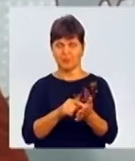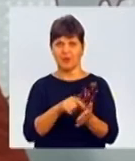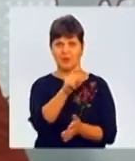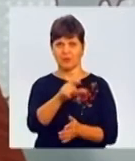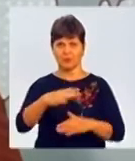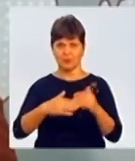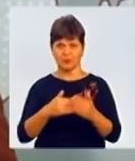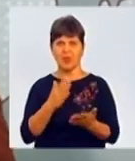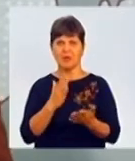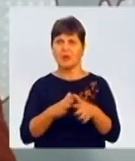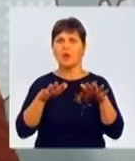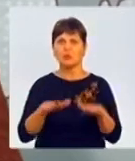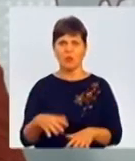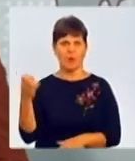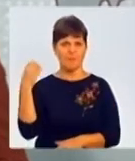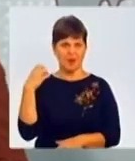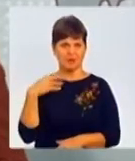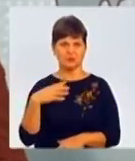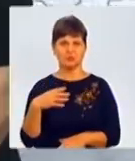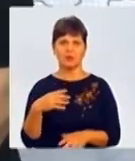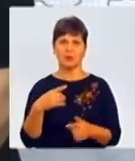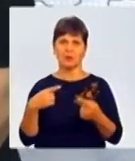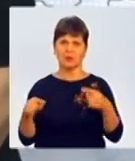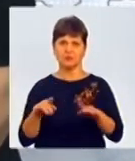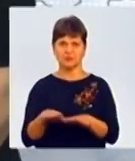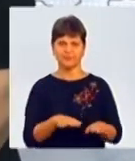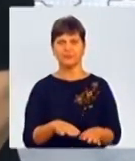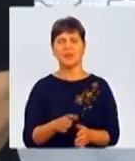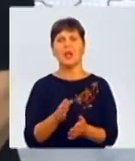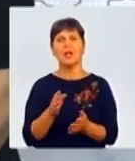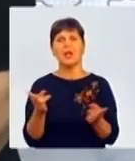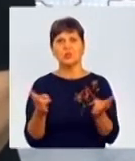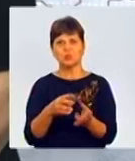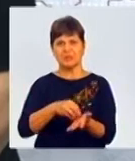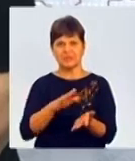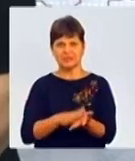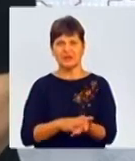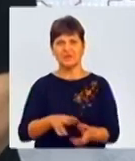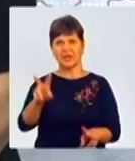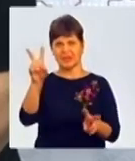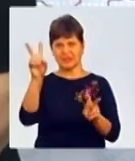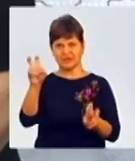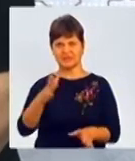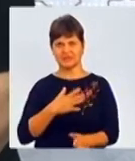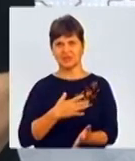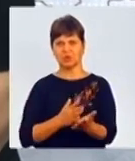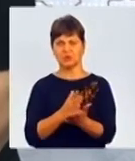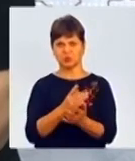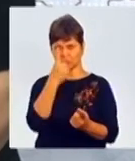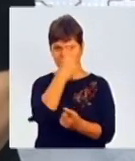і в інших місцях їх можна десь знайти? Слід зазначити, що девіз нашої служби дійсно має перше слово – це